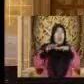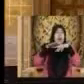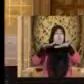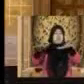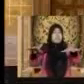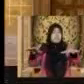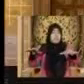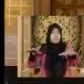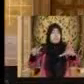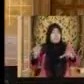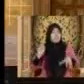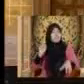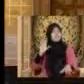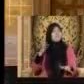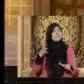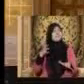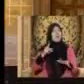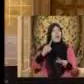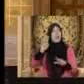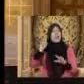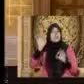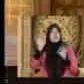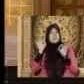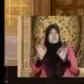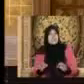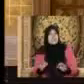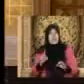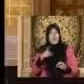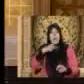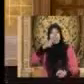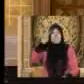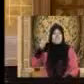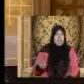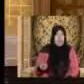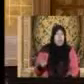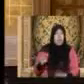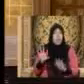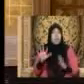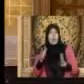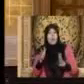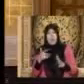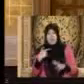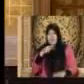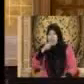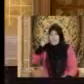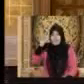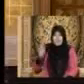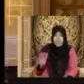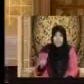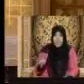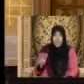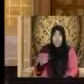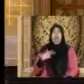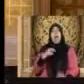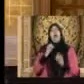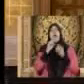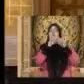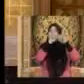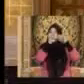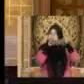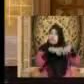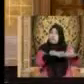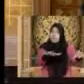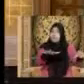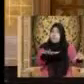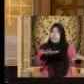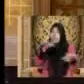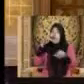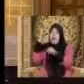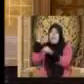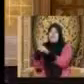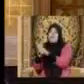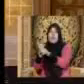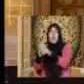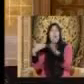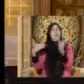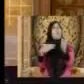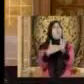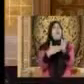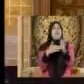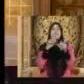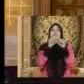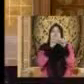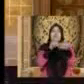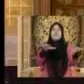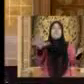فهل نستطيع أن نؤكد مثل هذه الأخبار حتى ننشرها وحتى نشيعها بين الناس فندخل البلبلة بين